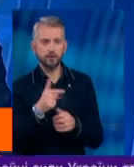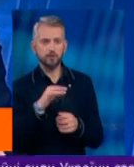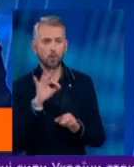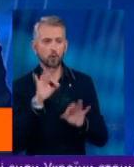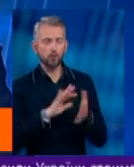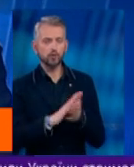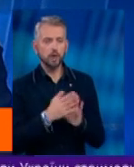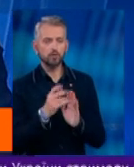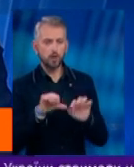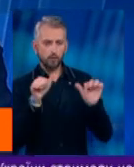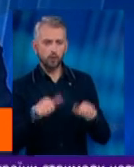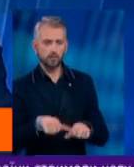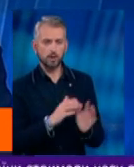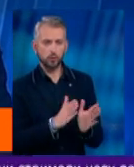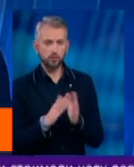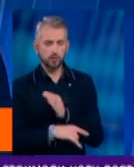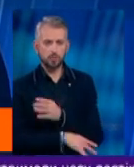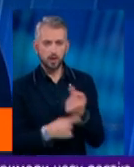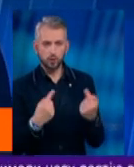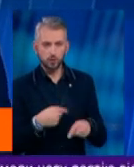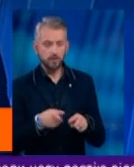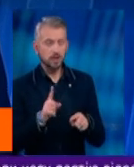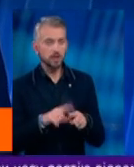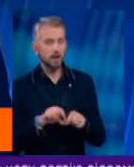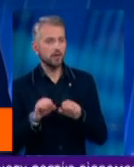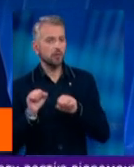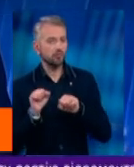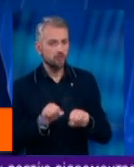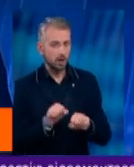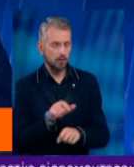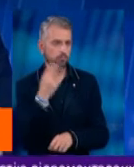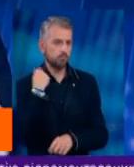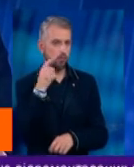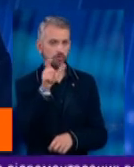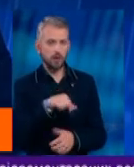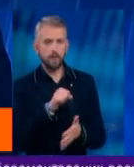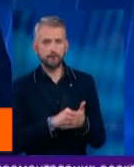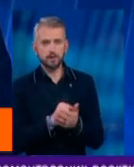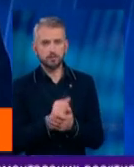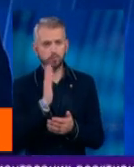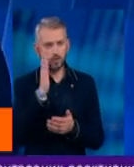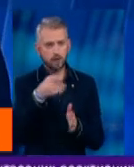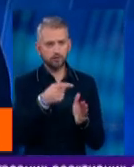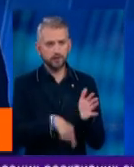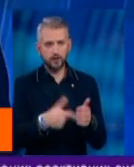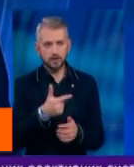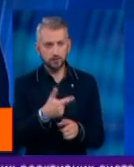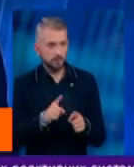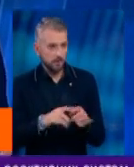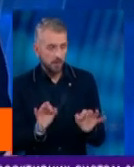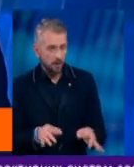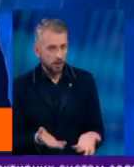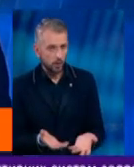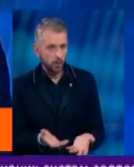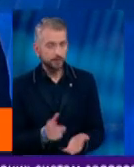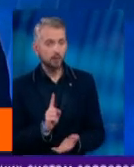станом на оформлення процедури банкрутства. Тобто, це захищає боржника від подальшої девальвації гривні. В принципі, це і правильно, але